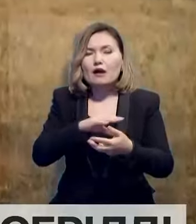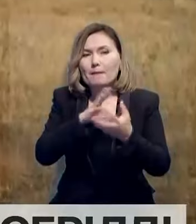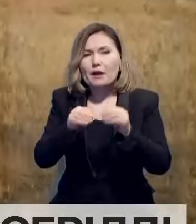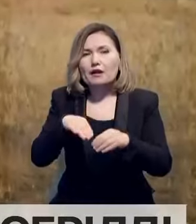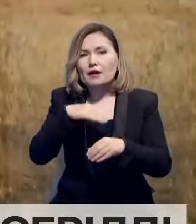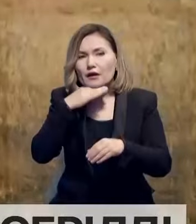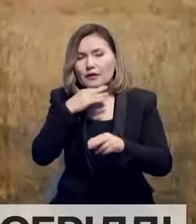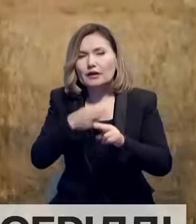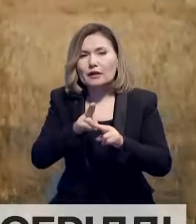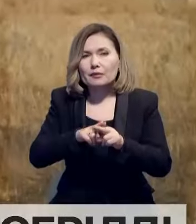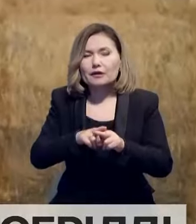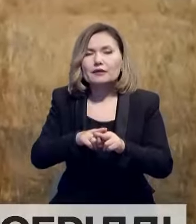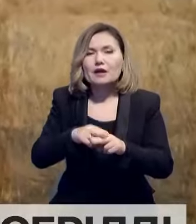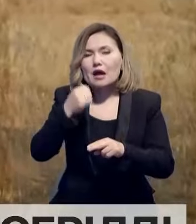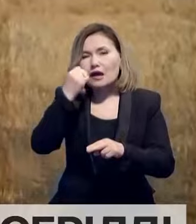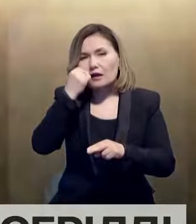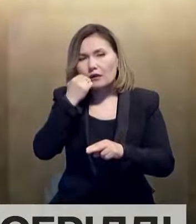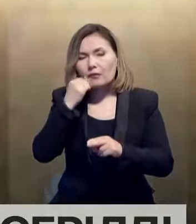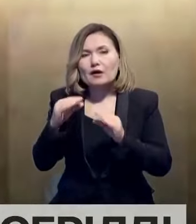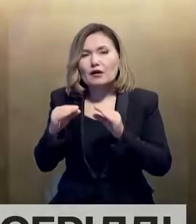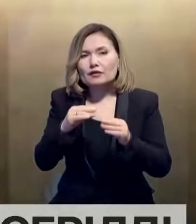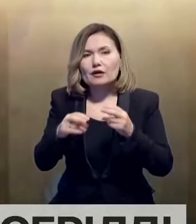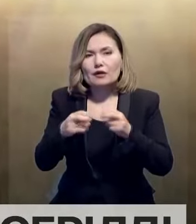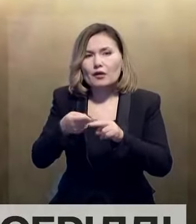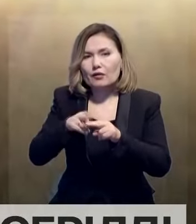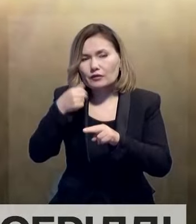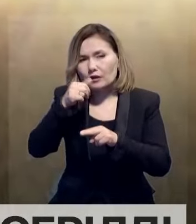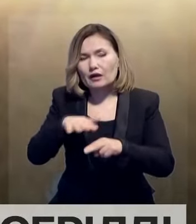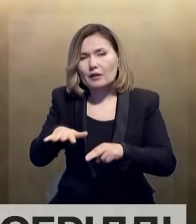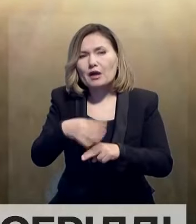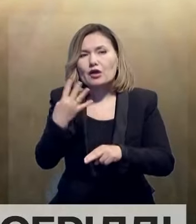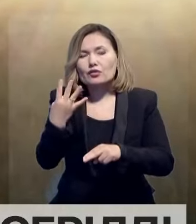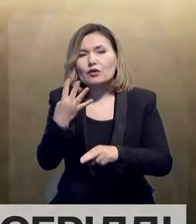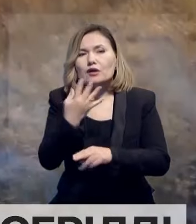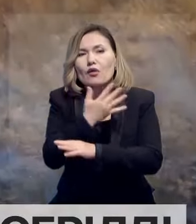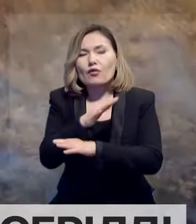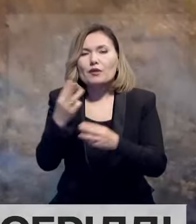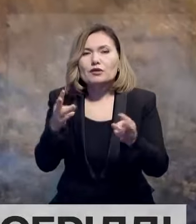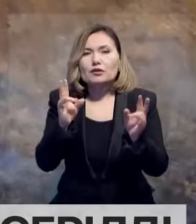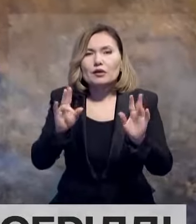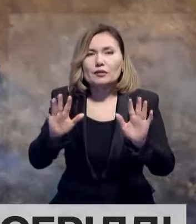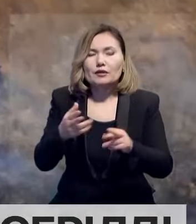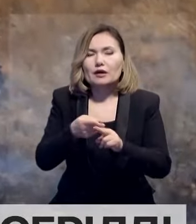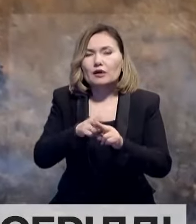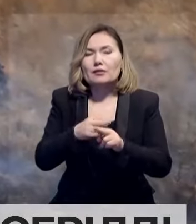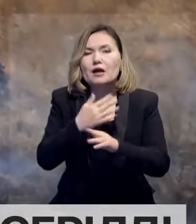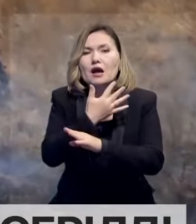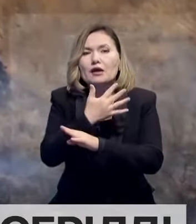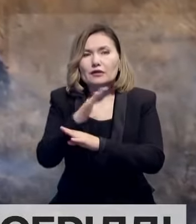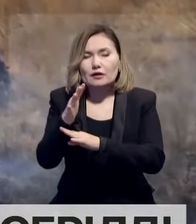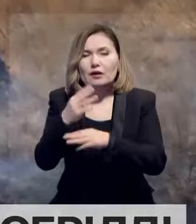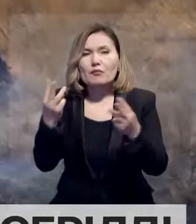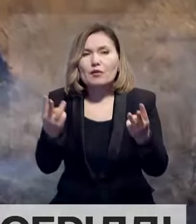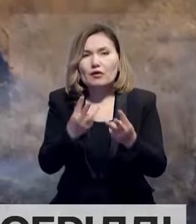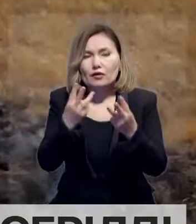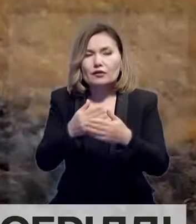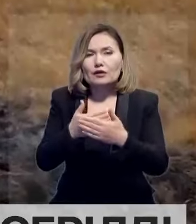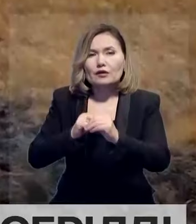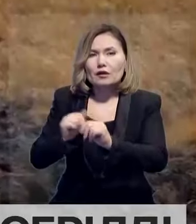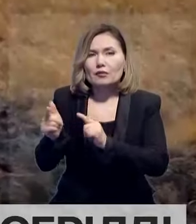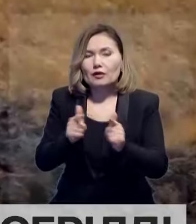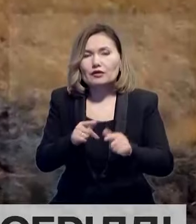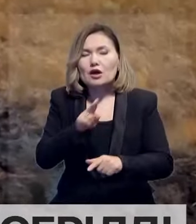жеткілікті, бірақ бір қатары ескірген. Жалпы биыл аймақта 4 орман өрті тіркелді. Тілсіз жаудың алдын алу үшін мамандар үгіт-насихат